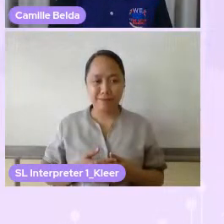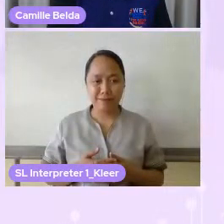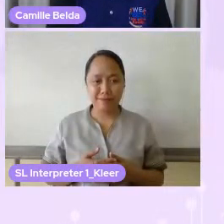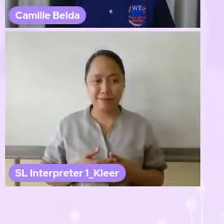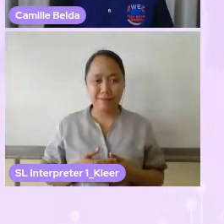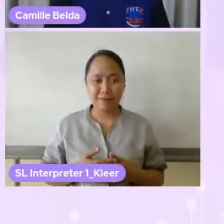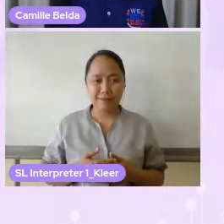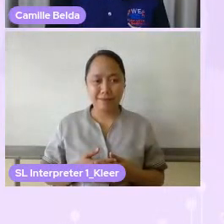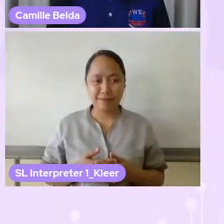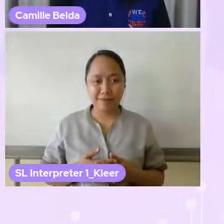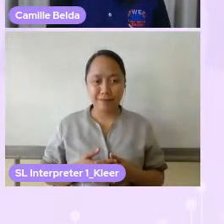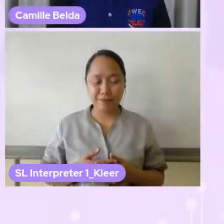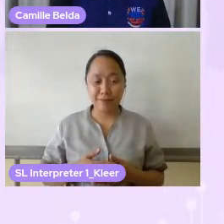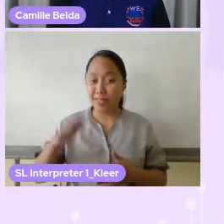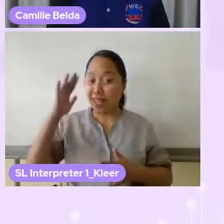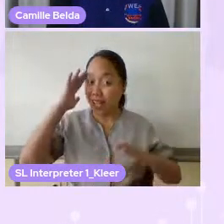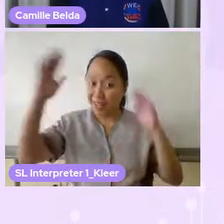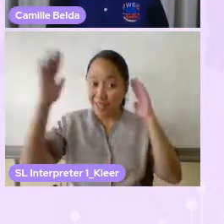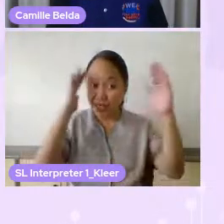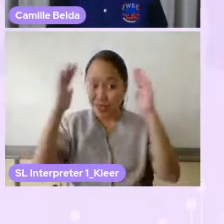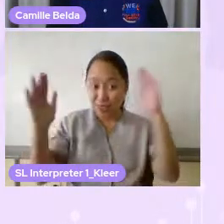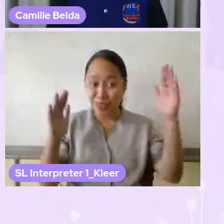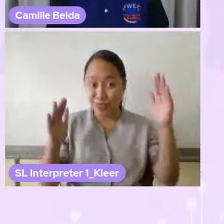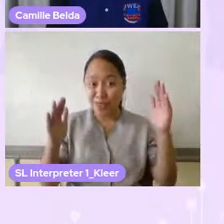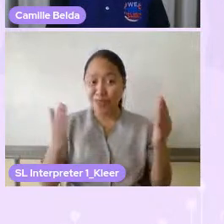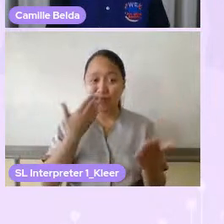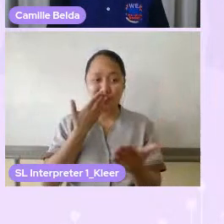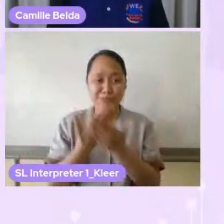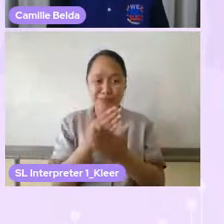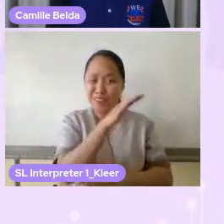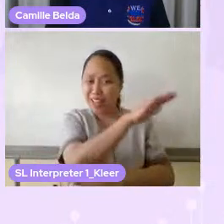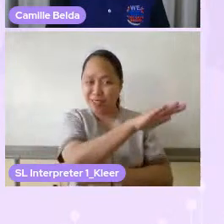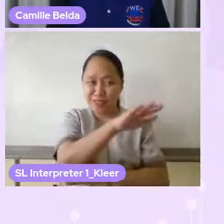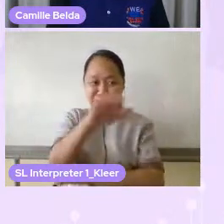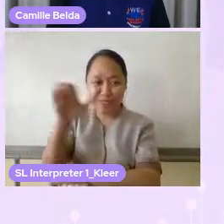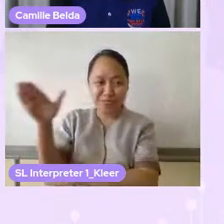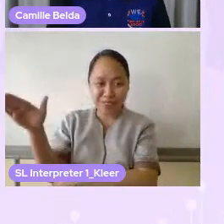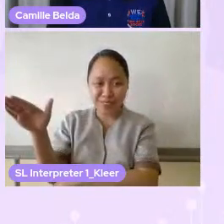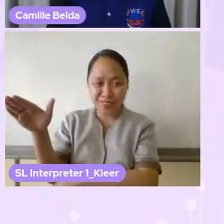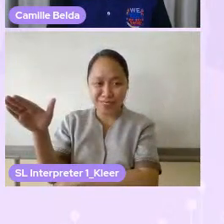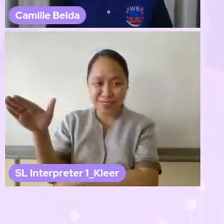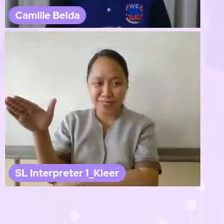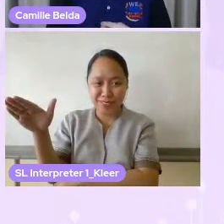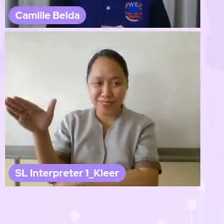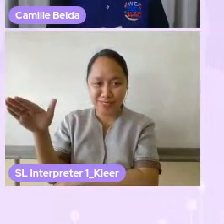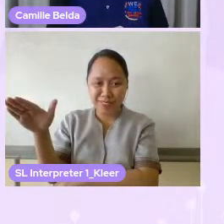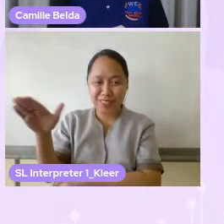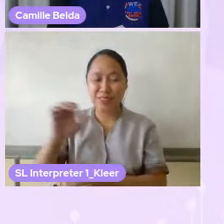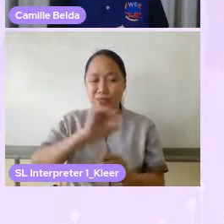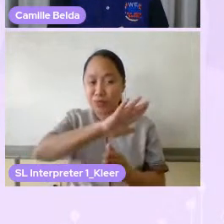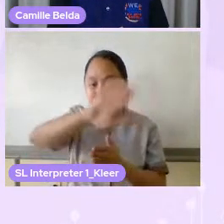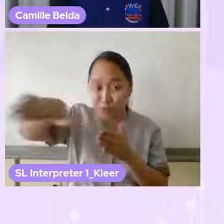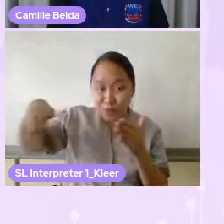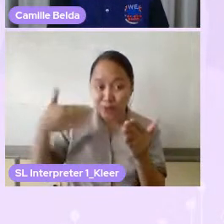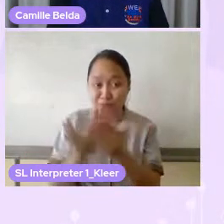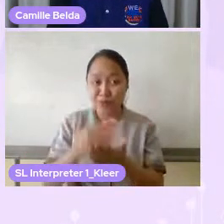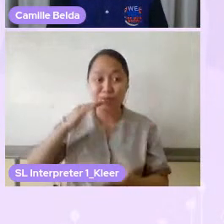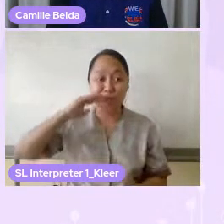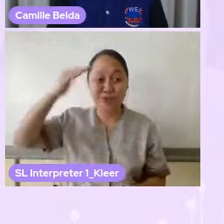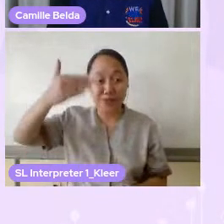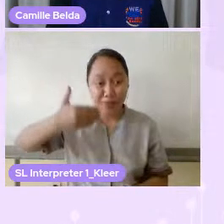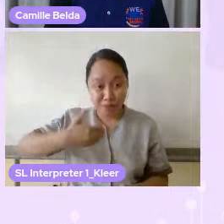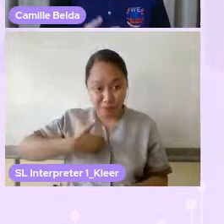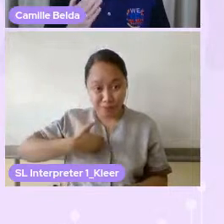mga... Hello! Magandang hapon, women and everyone! Welcome to the Digital